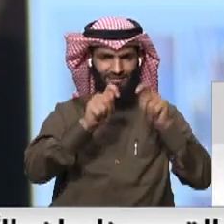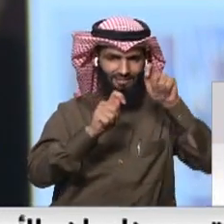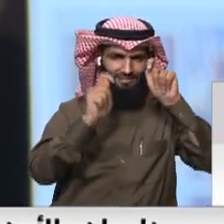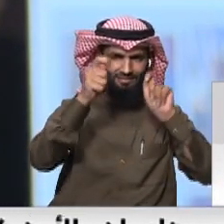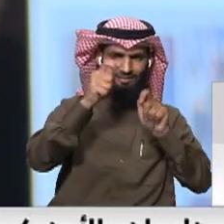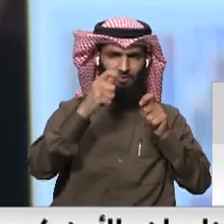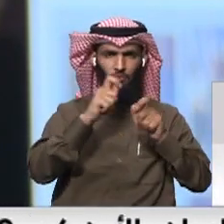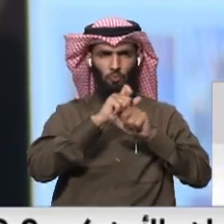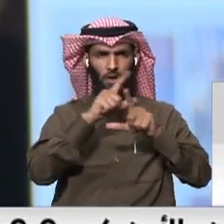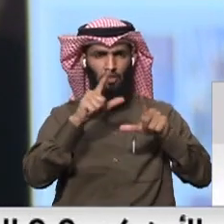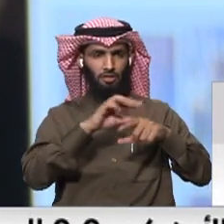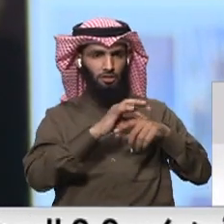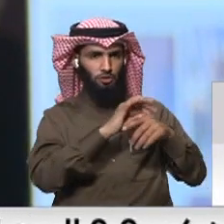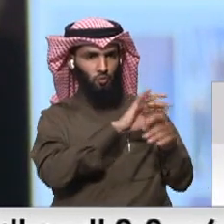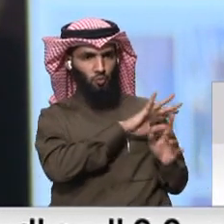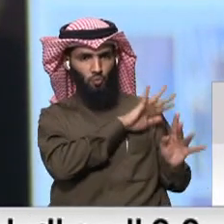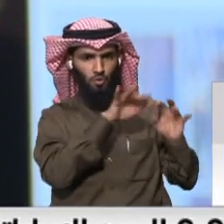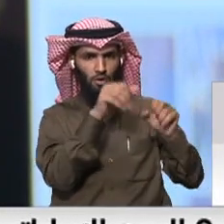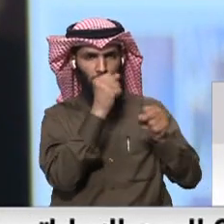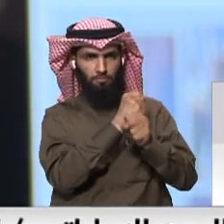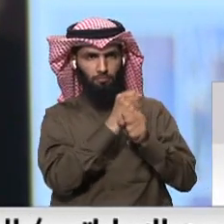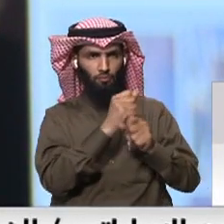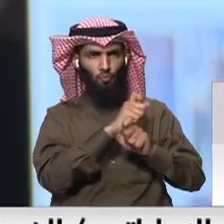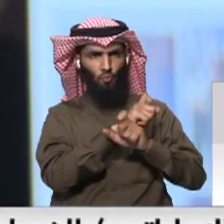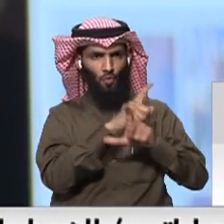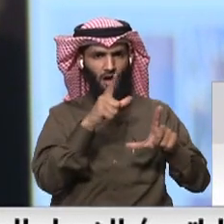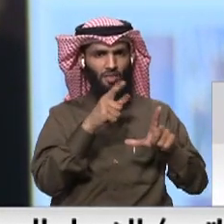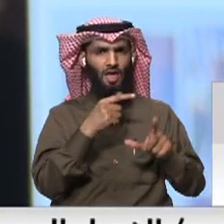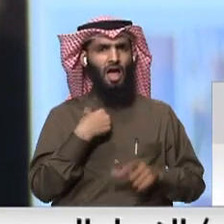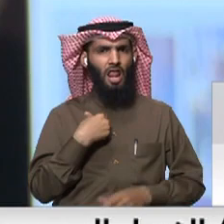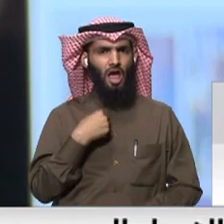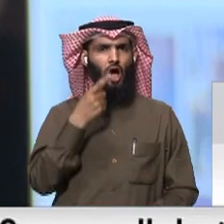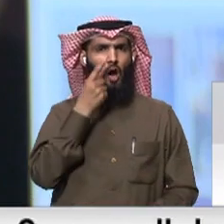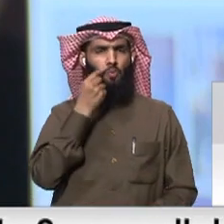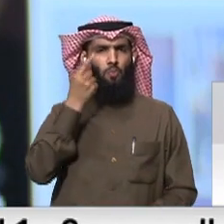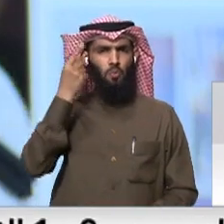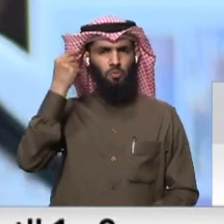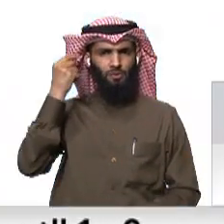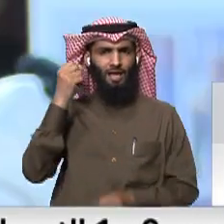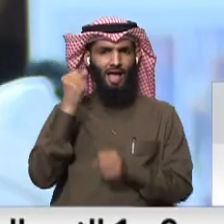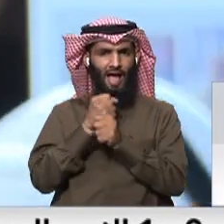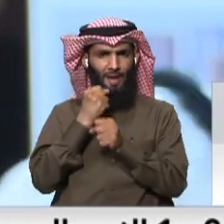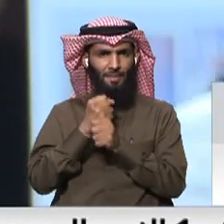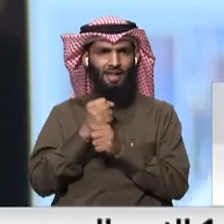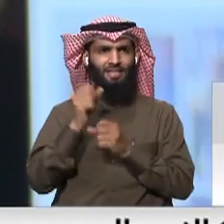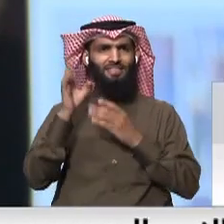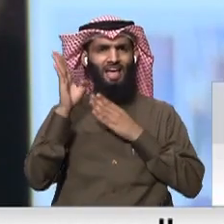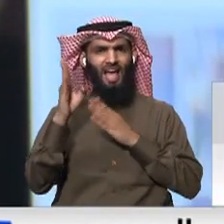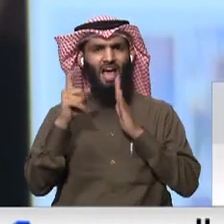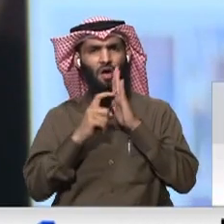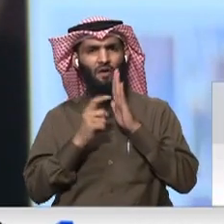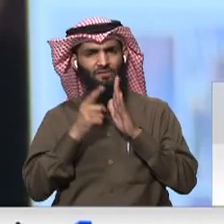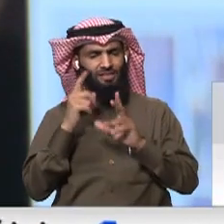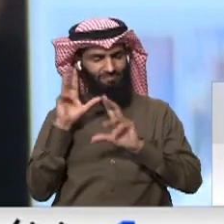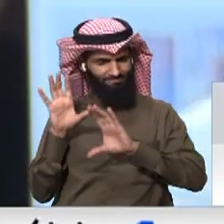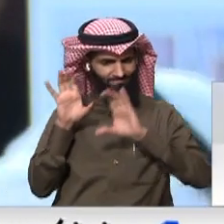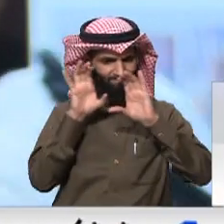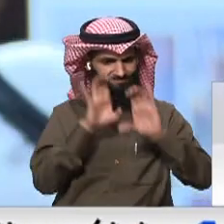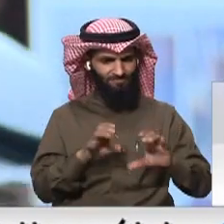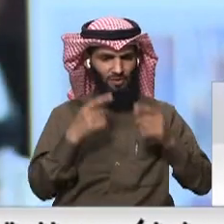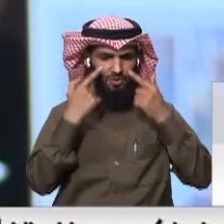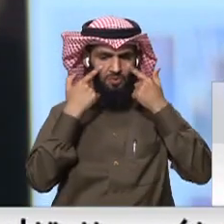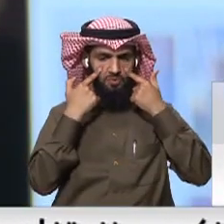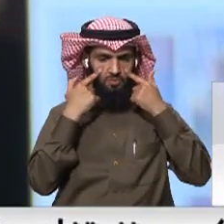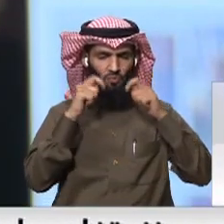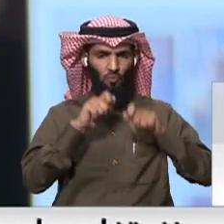المشاركين. اليوم نشوف العادات والتقاليد وهويتنا خليجية، نعيش أجواء الاحتفالات